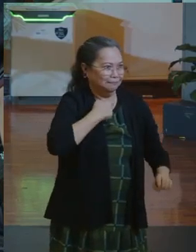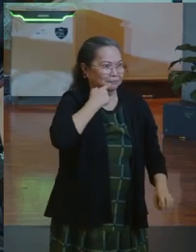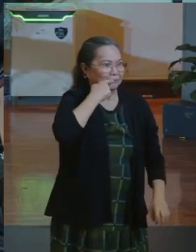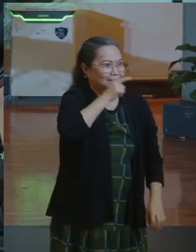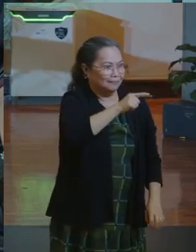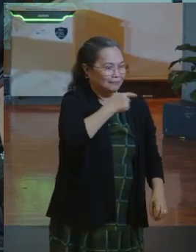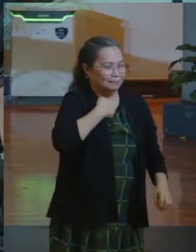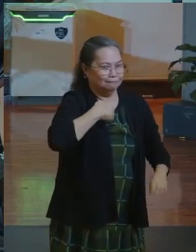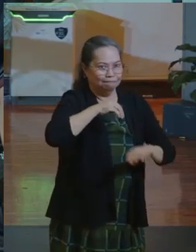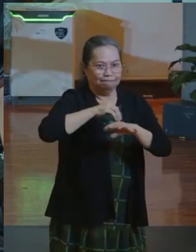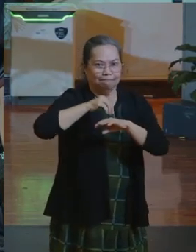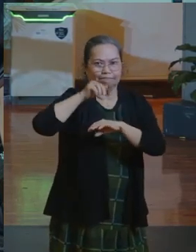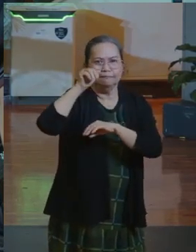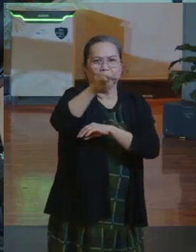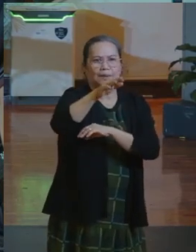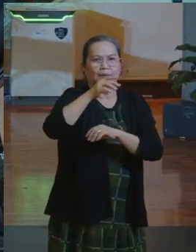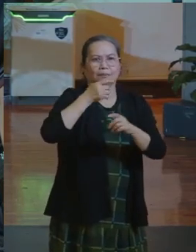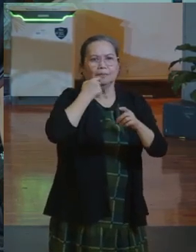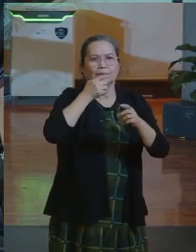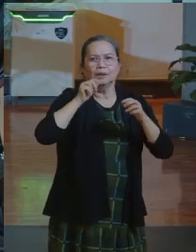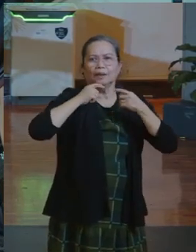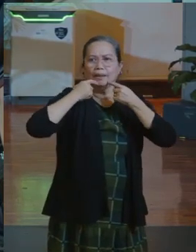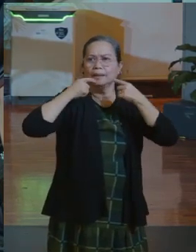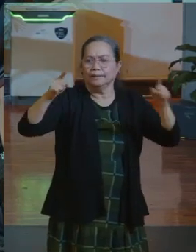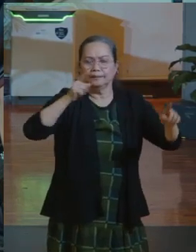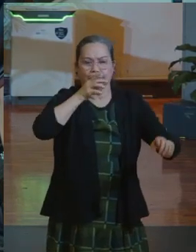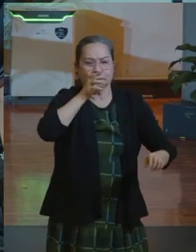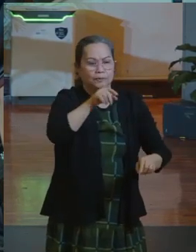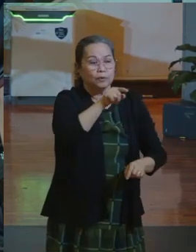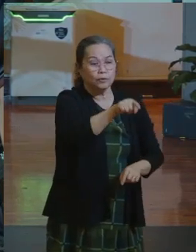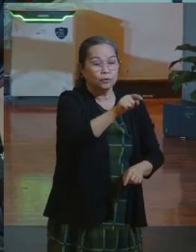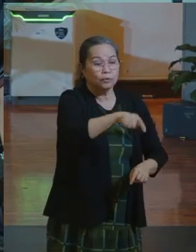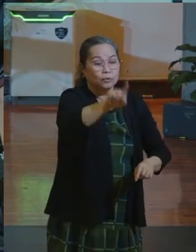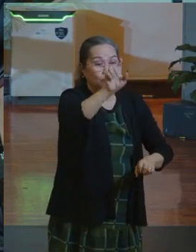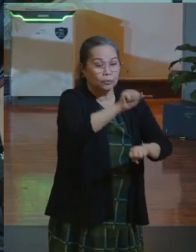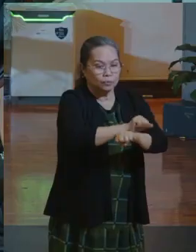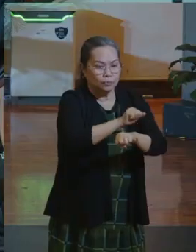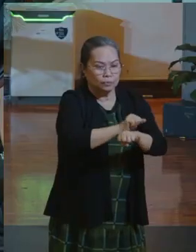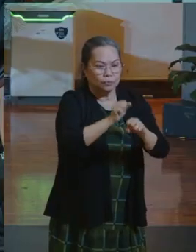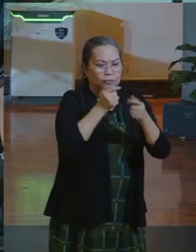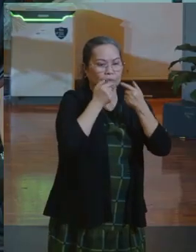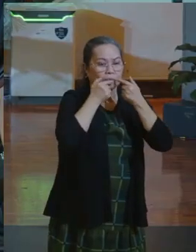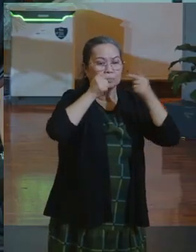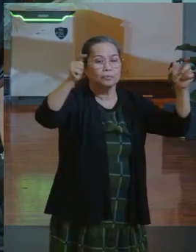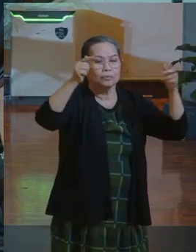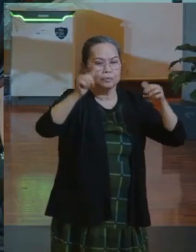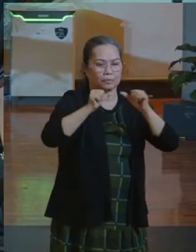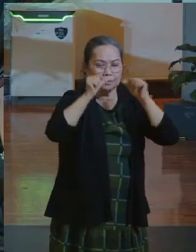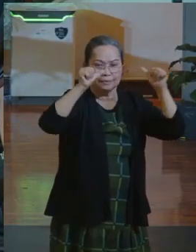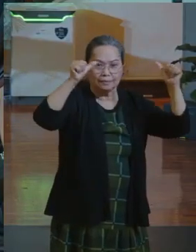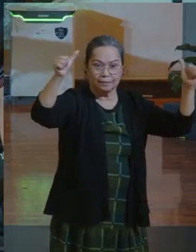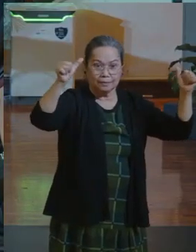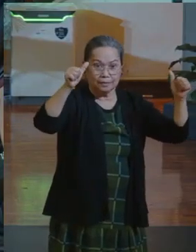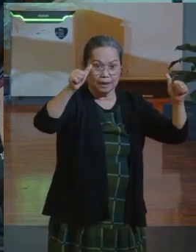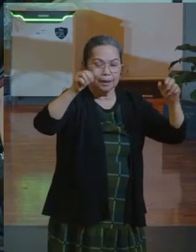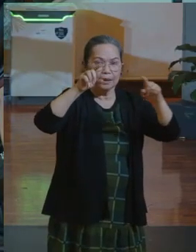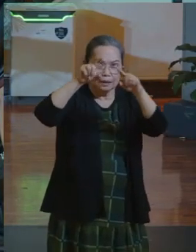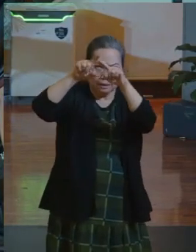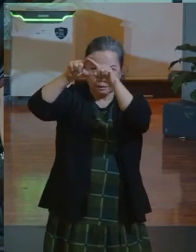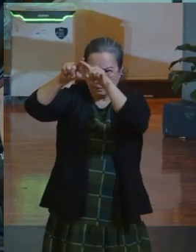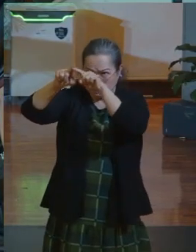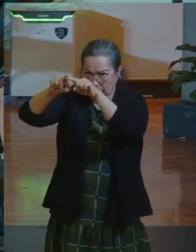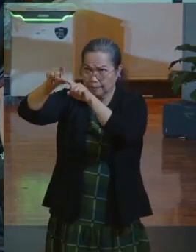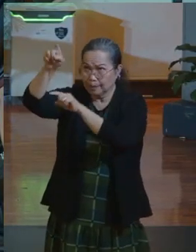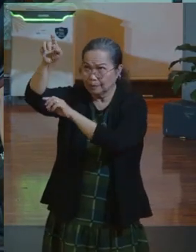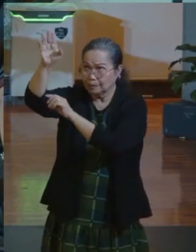may kapangyarihan at otoridad para sa kanilang misyon. Pinagbilinan sila na umasa sa Kanya at